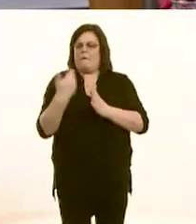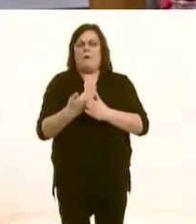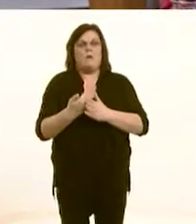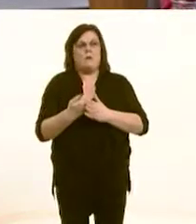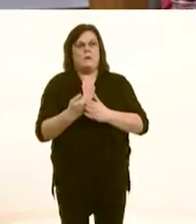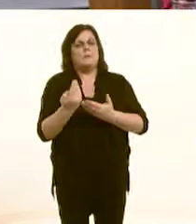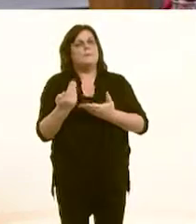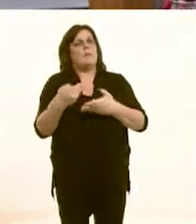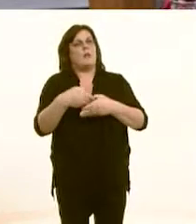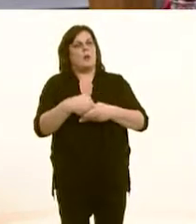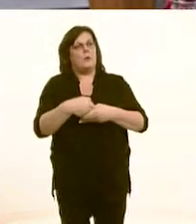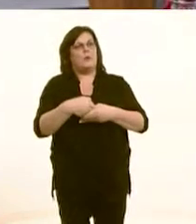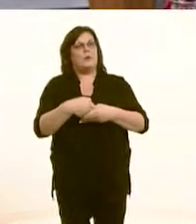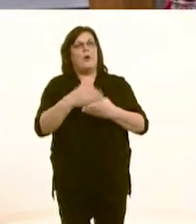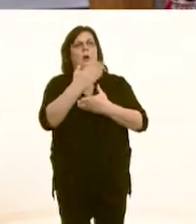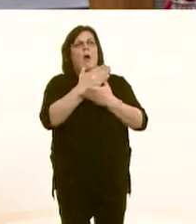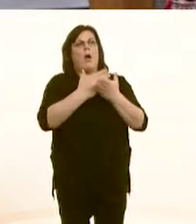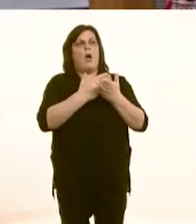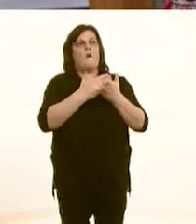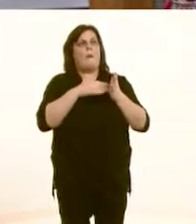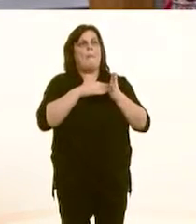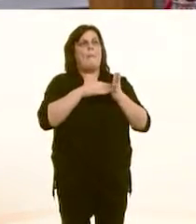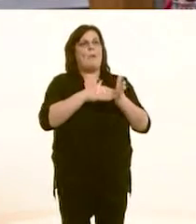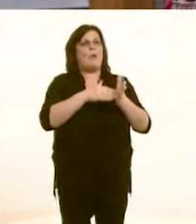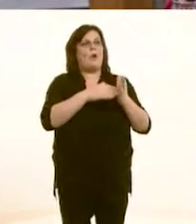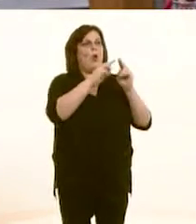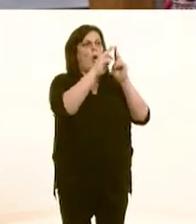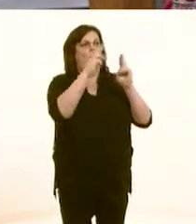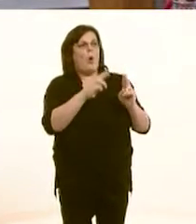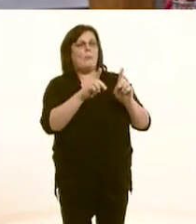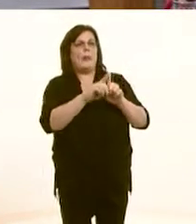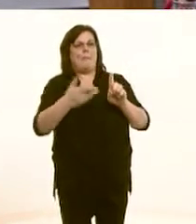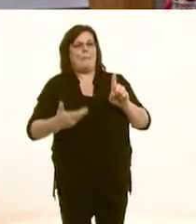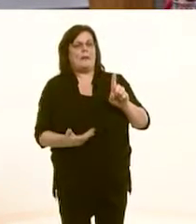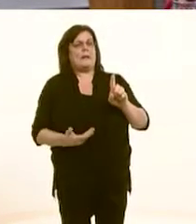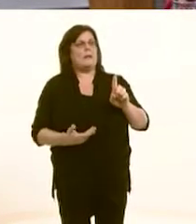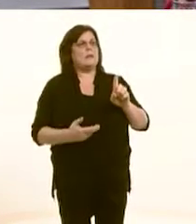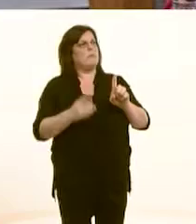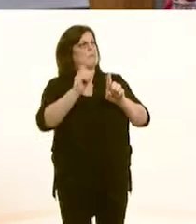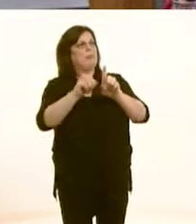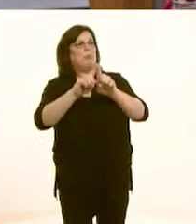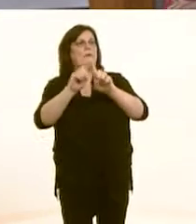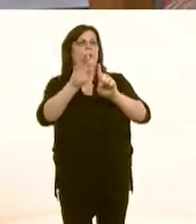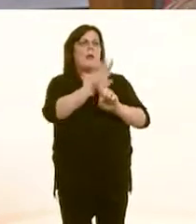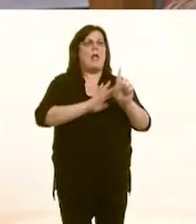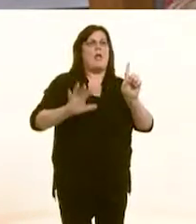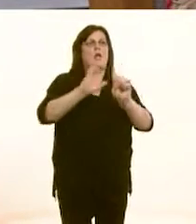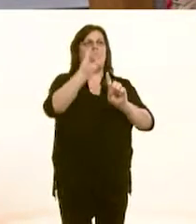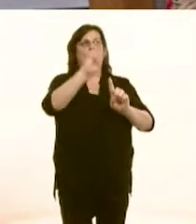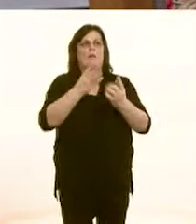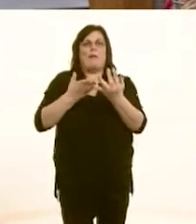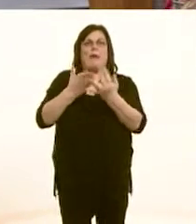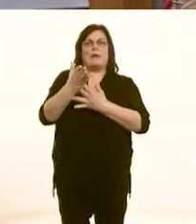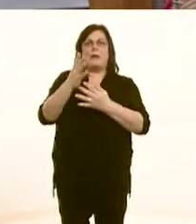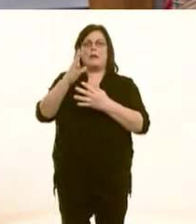ar draws Cymru wedi cael mynediad i'r band eang. A ni'n parhau i arwain y